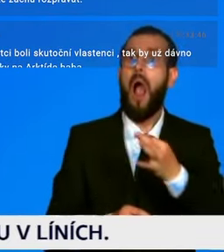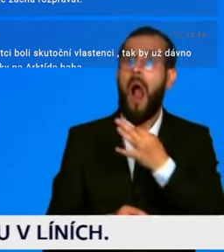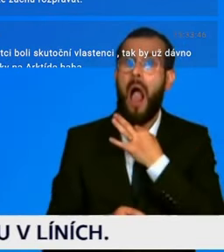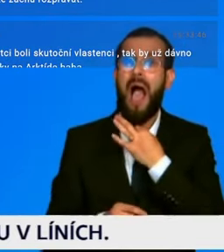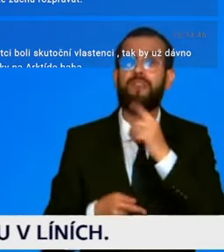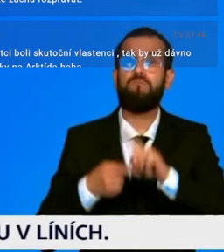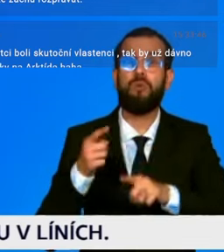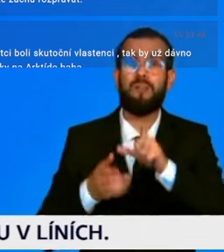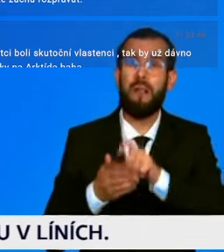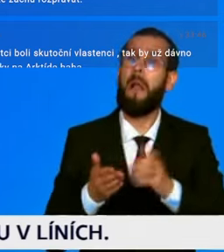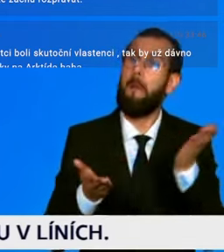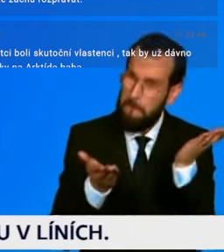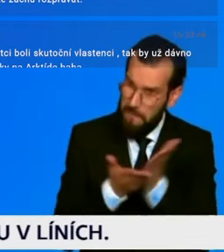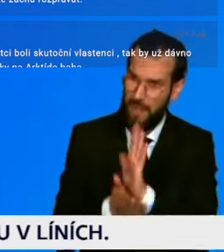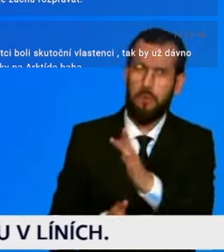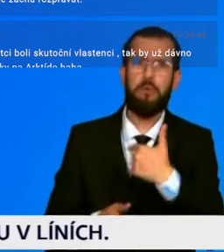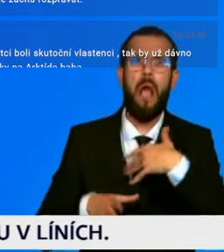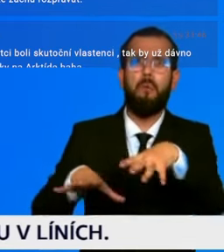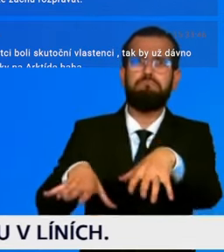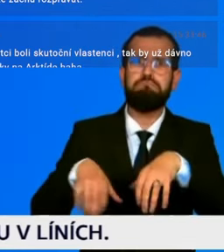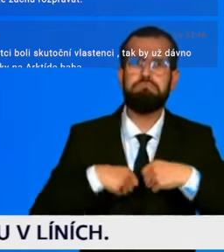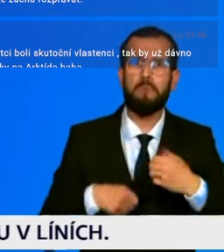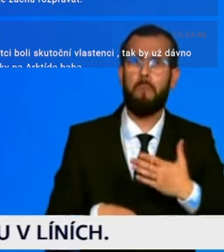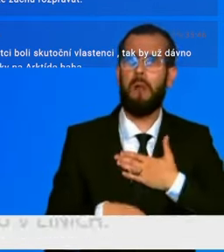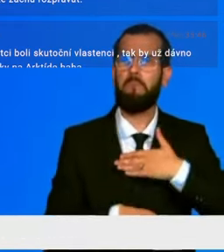Samozrejme že to je tak ja si ju